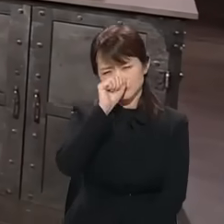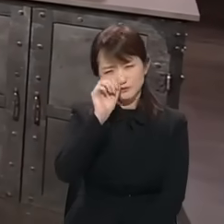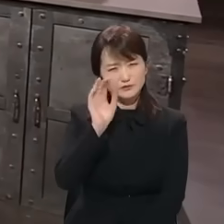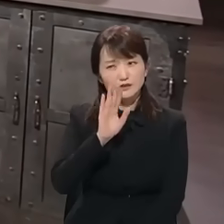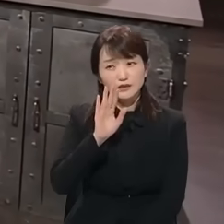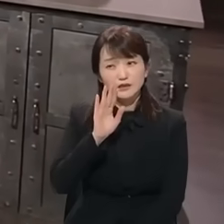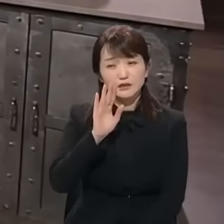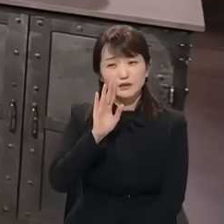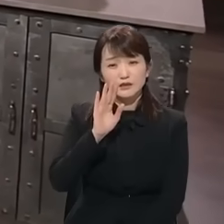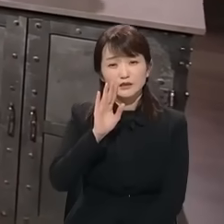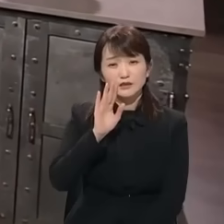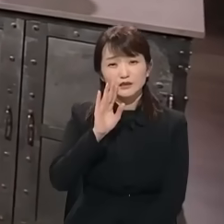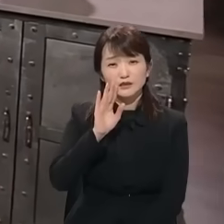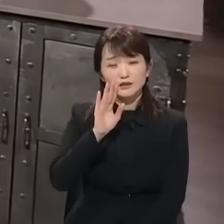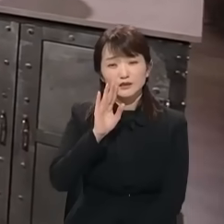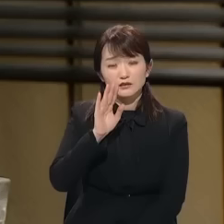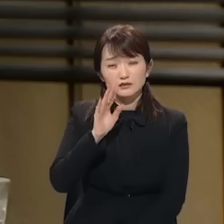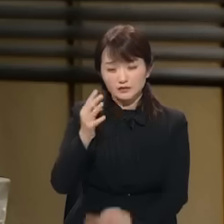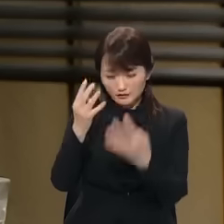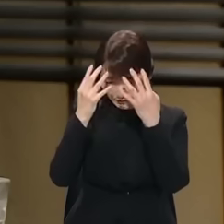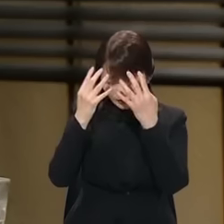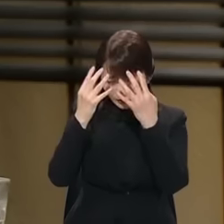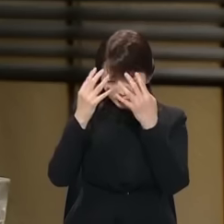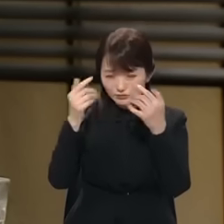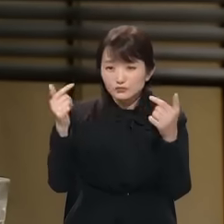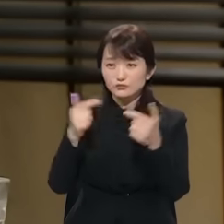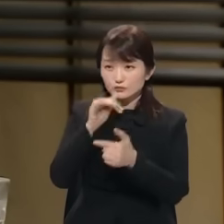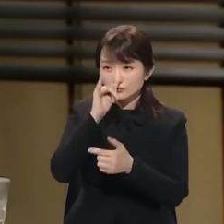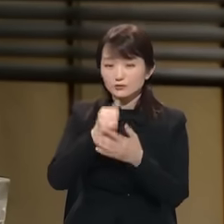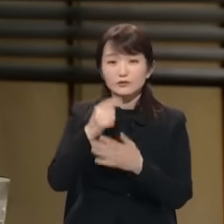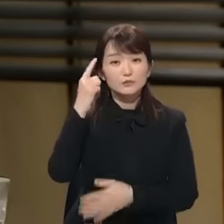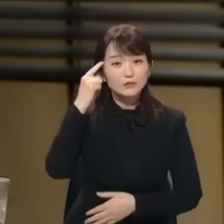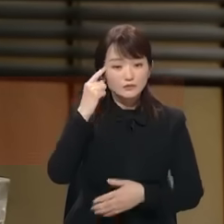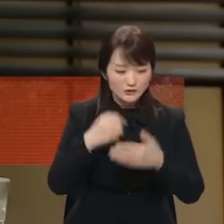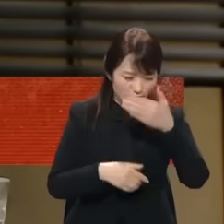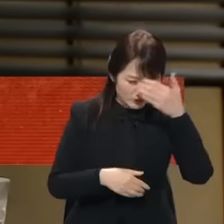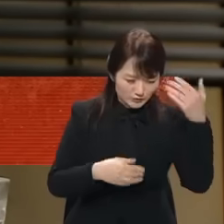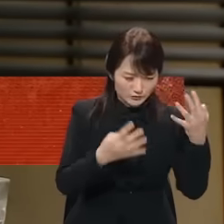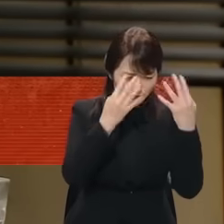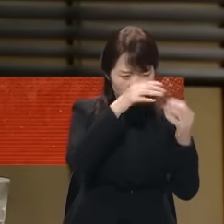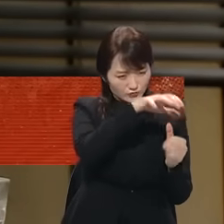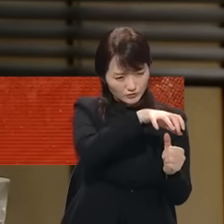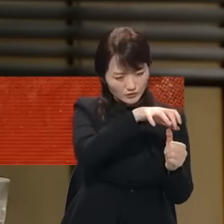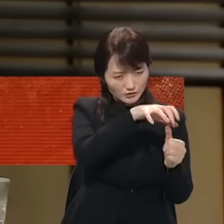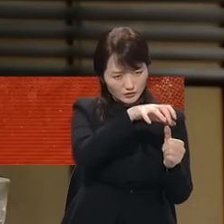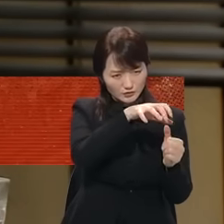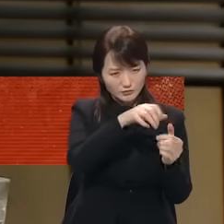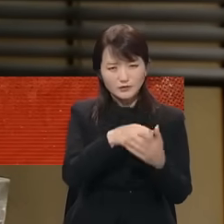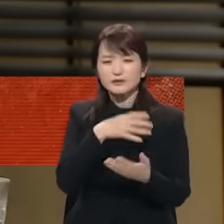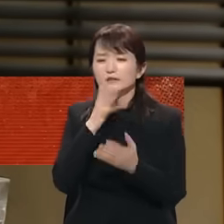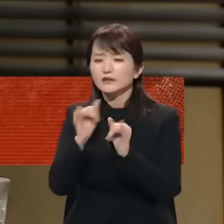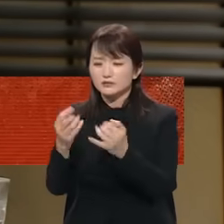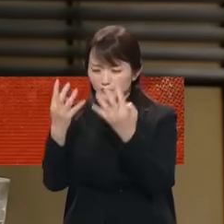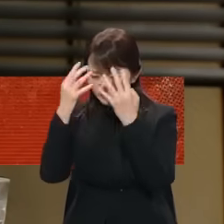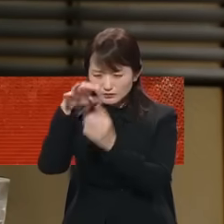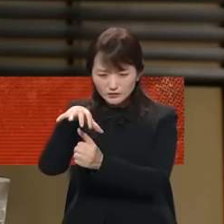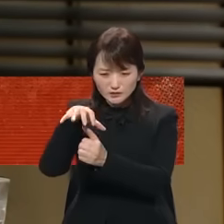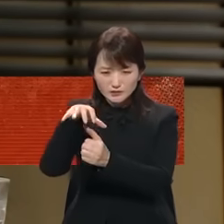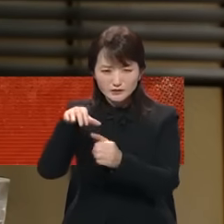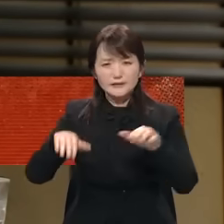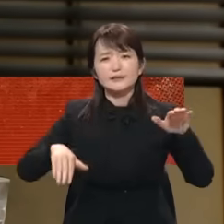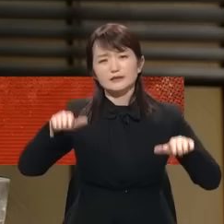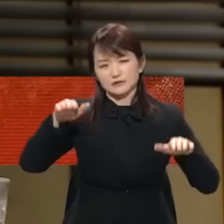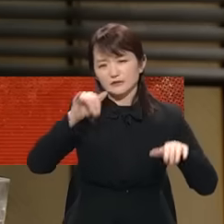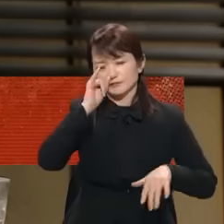것을 감염 요소로 보는 경우가 많긴 합니다 왜냐면 젊은 사람이 수감 생활하는 것과 조금 차이가 있겠죠 힘든 매 정도가